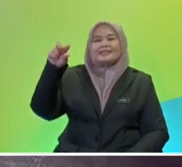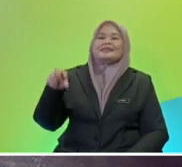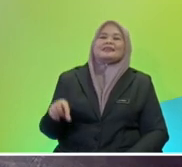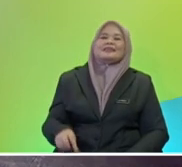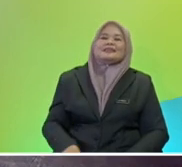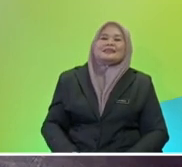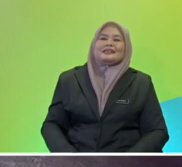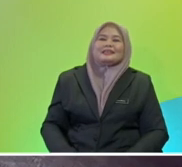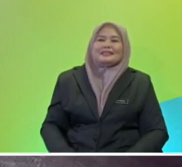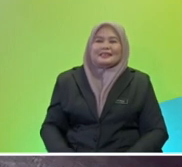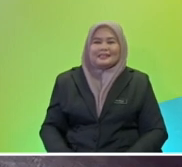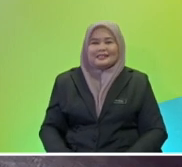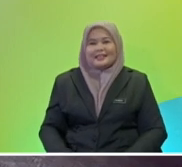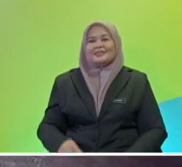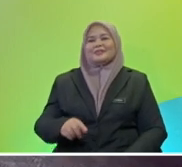Oke